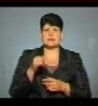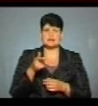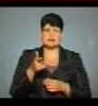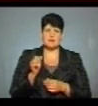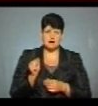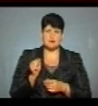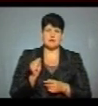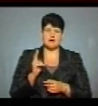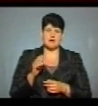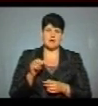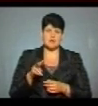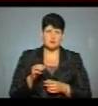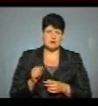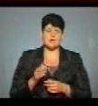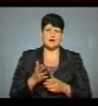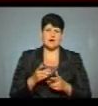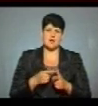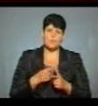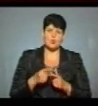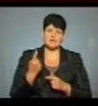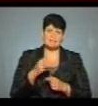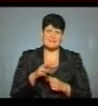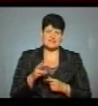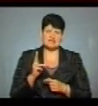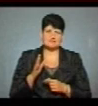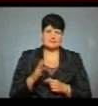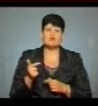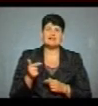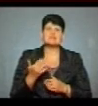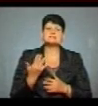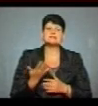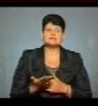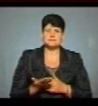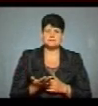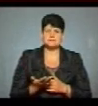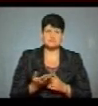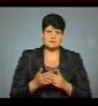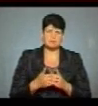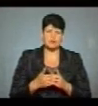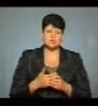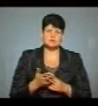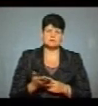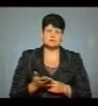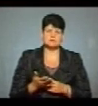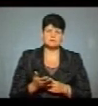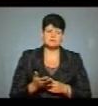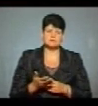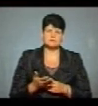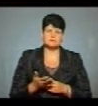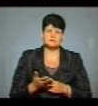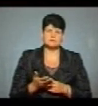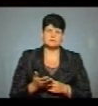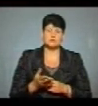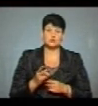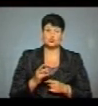чи за метр квадратний, щоб тернополяни почули в гривнях, це більше ближче, ніж в відсотках.